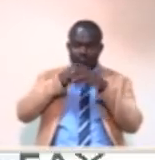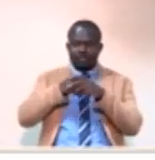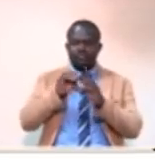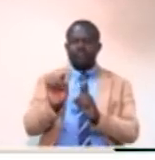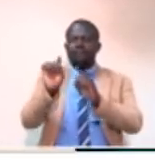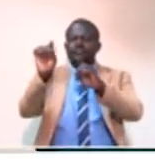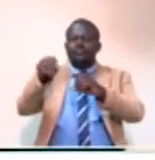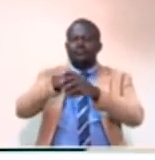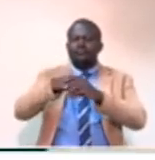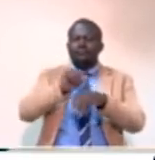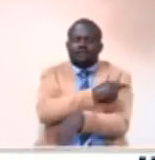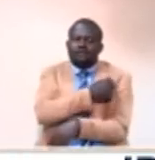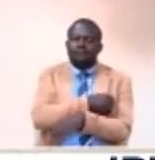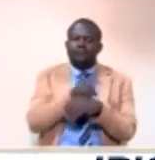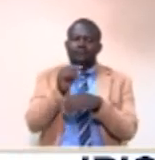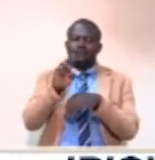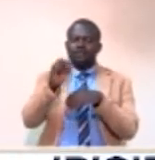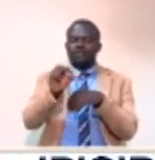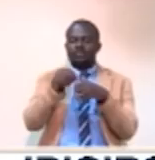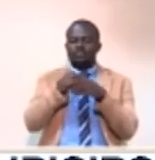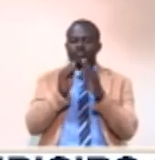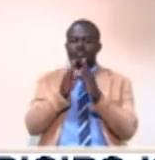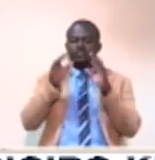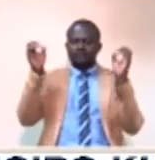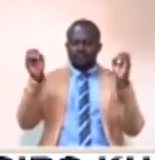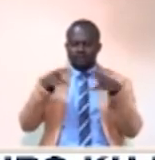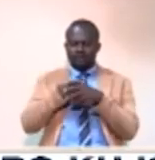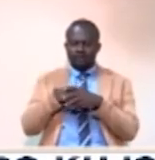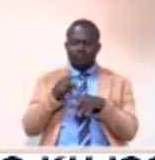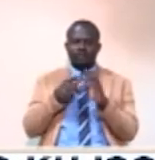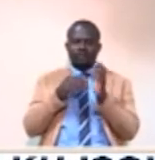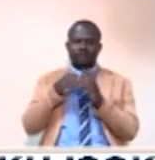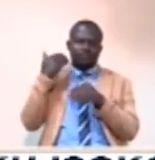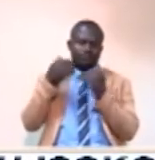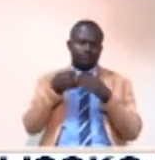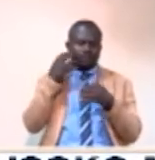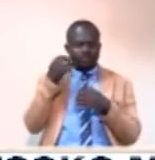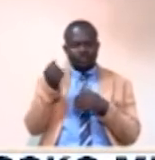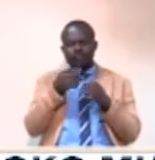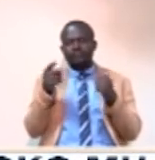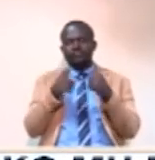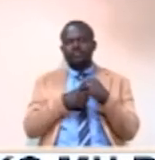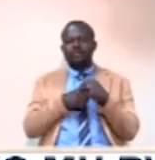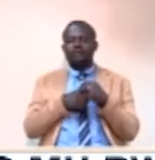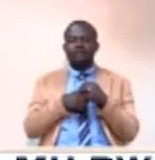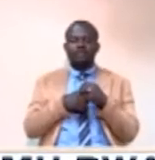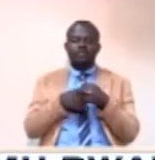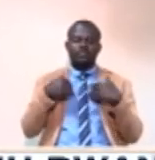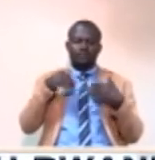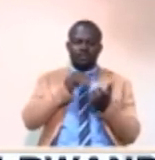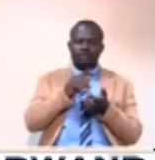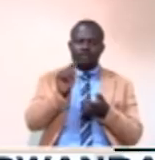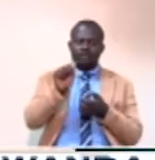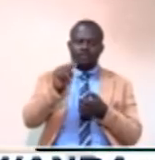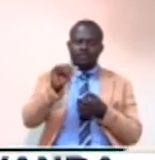bajya mu bitaro bya Nyarugenge mu mujyi wa Kigali. Icyakora nyuma y'ayo mezi atandatu ikigo nderabuzima cya